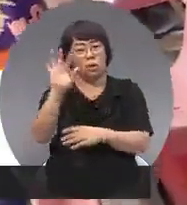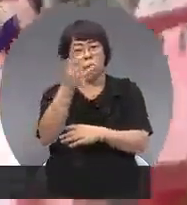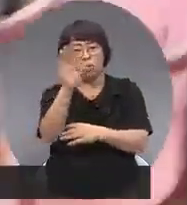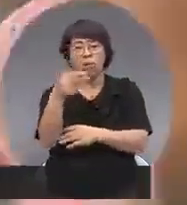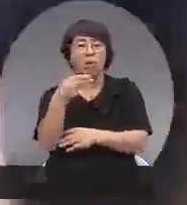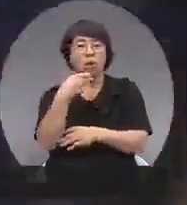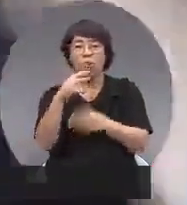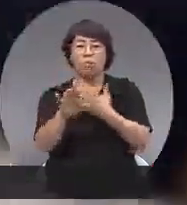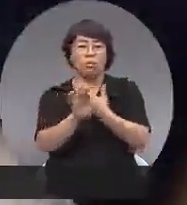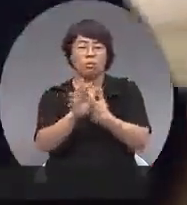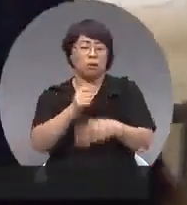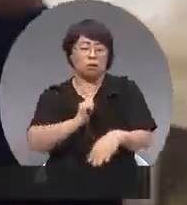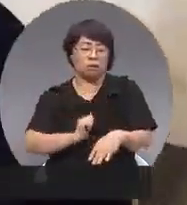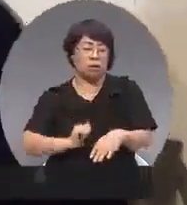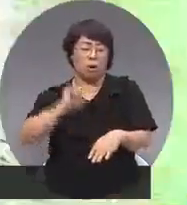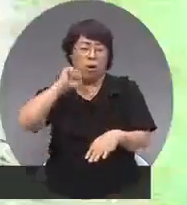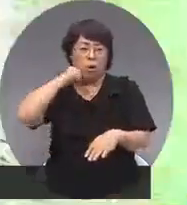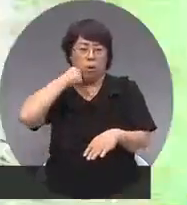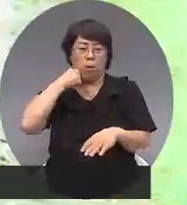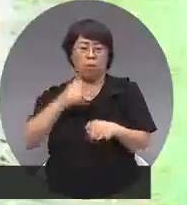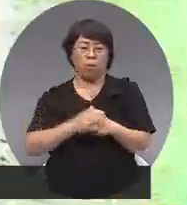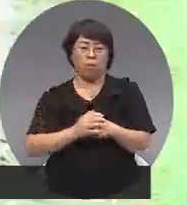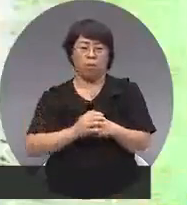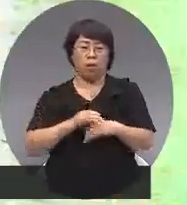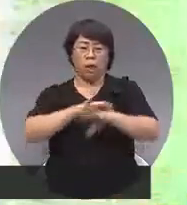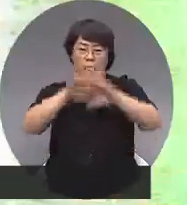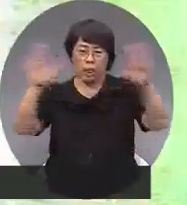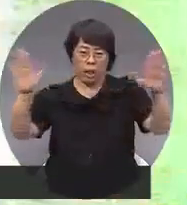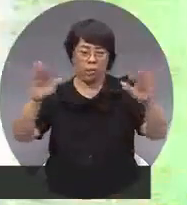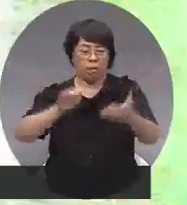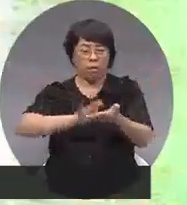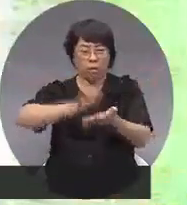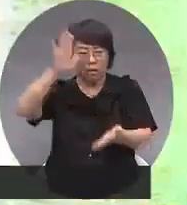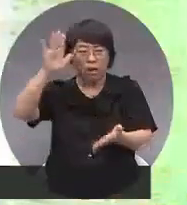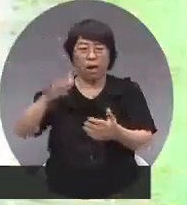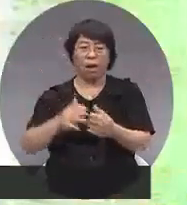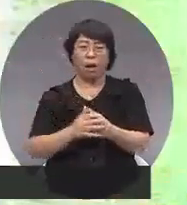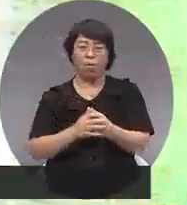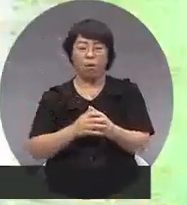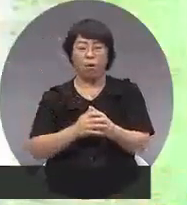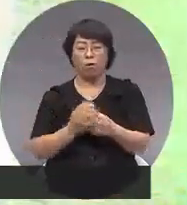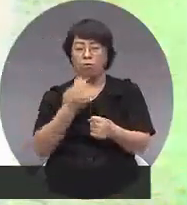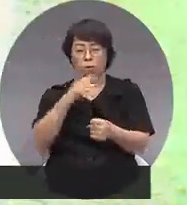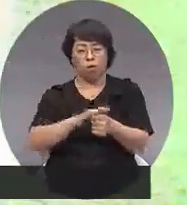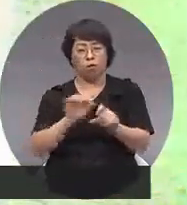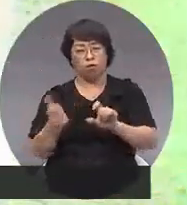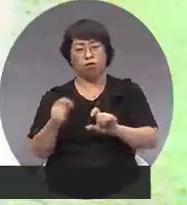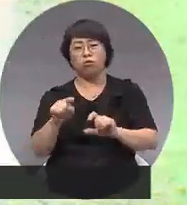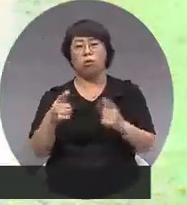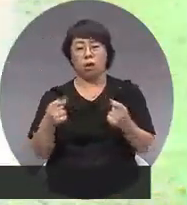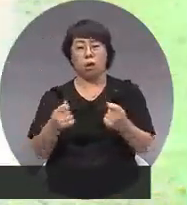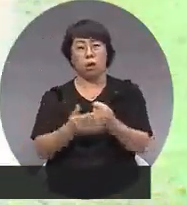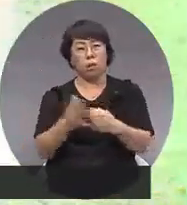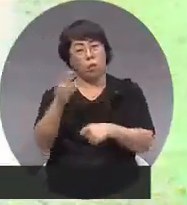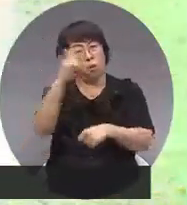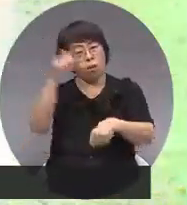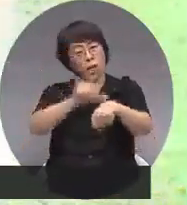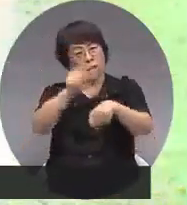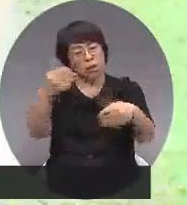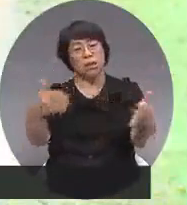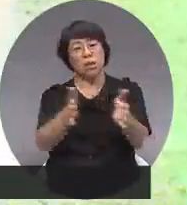도저히 견딜 수가 없습니다 낮에는 너무 뜨거워 저에겐 지시서 할 것 같아요 5 5시부터 시작을 해도